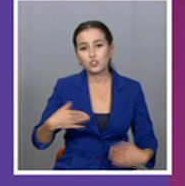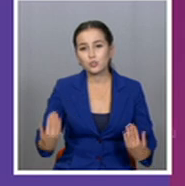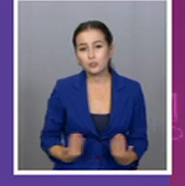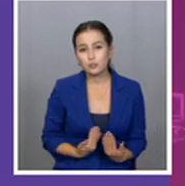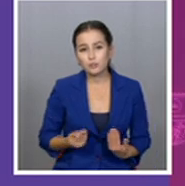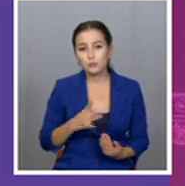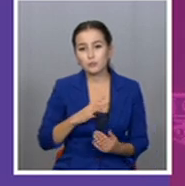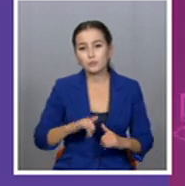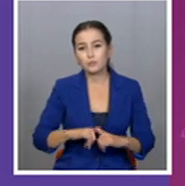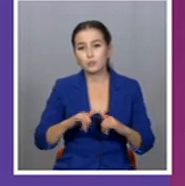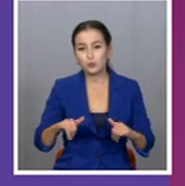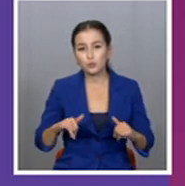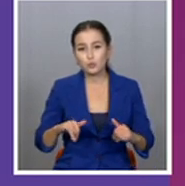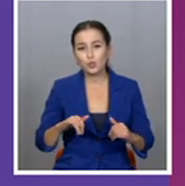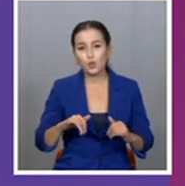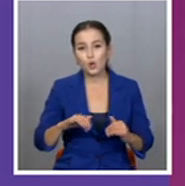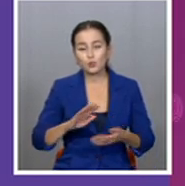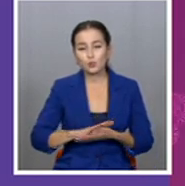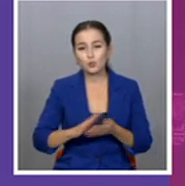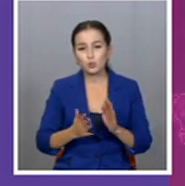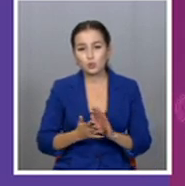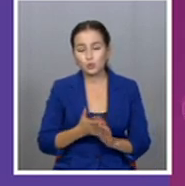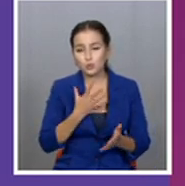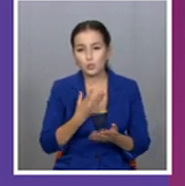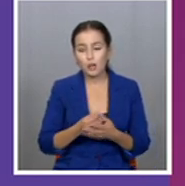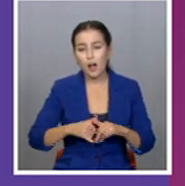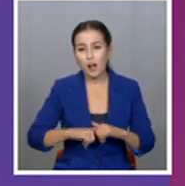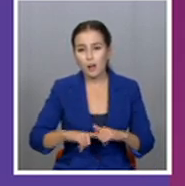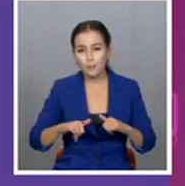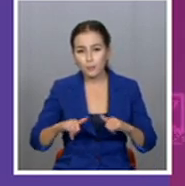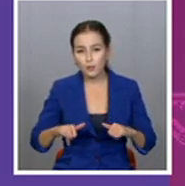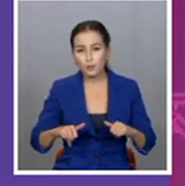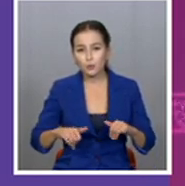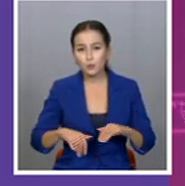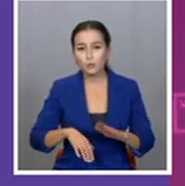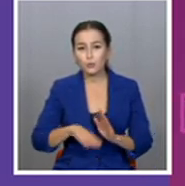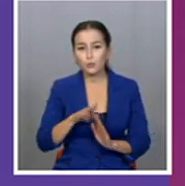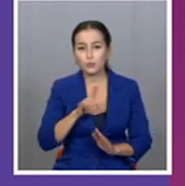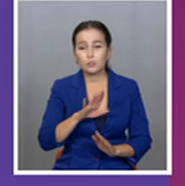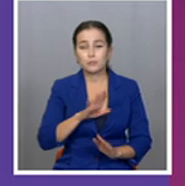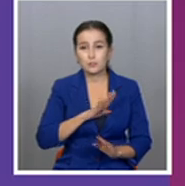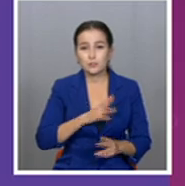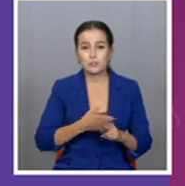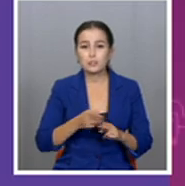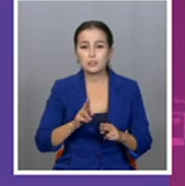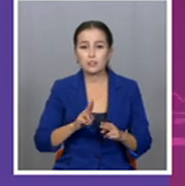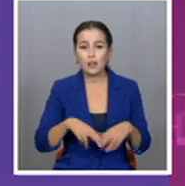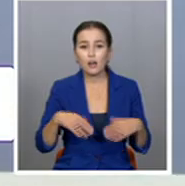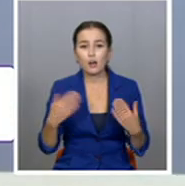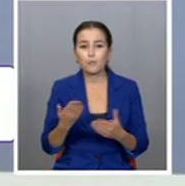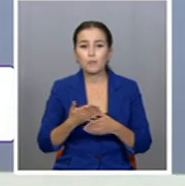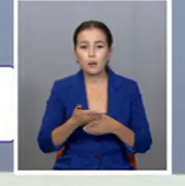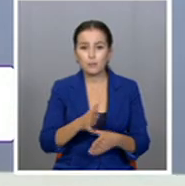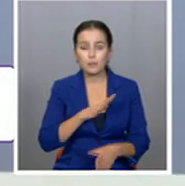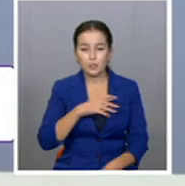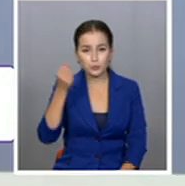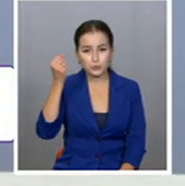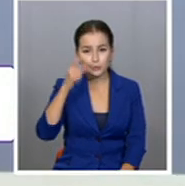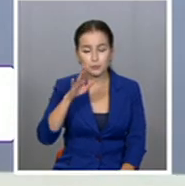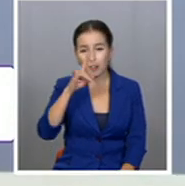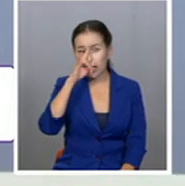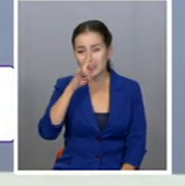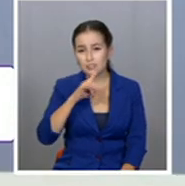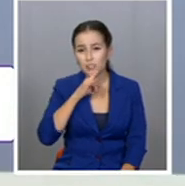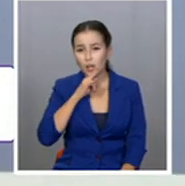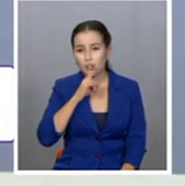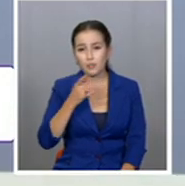ету жүйесінің қалыптасуы мен дамуына қандай факторлар әсер еткендігін бағалайсыз. Қазақтардың